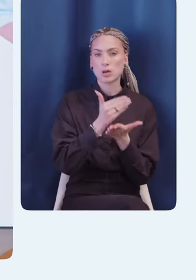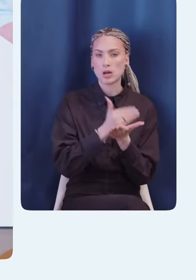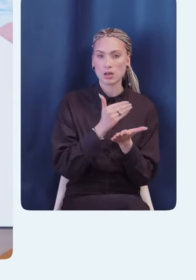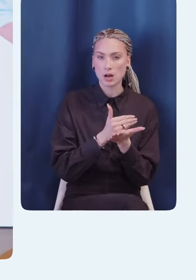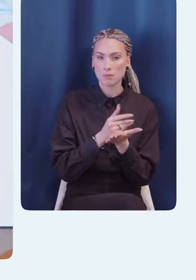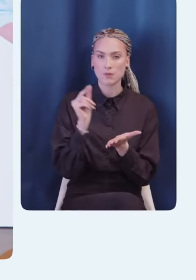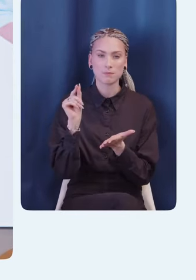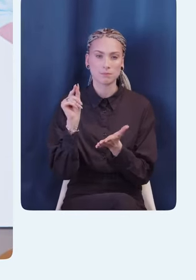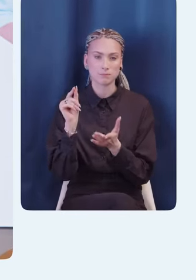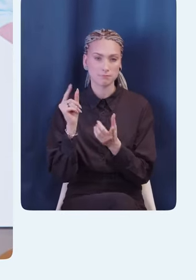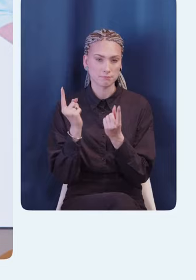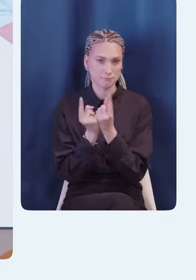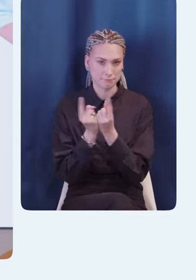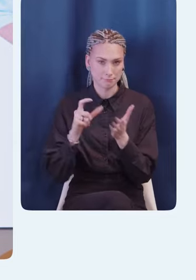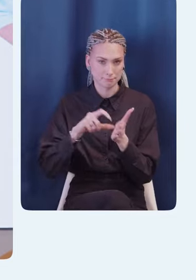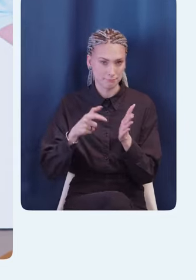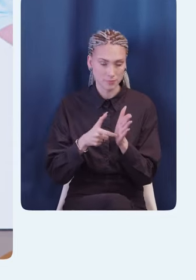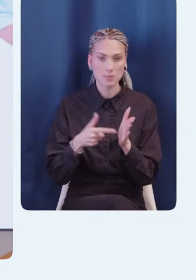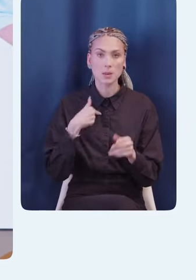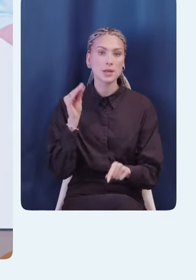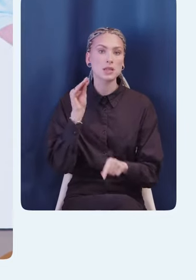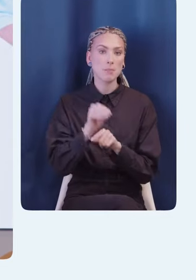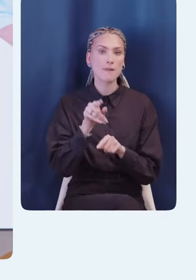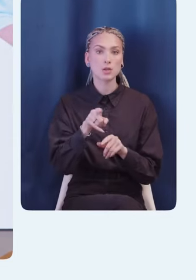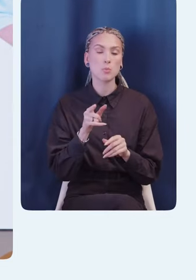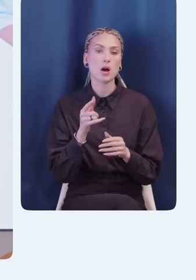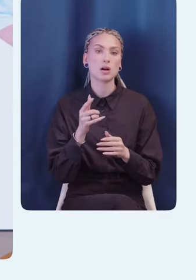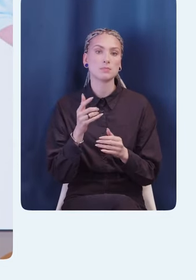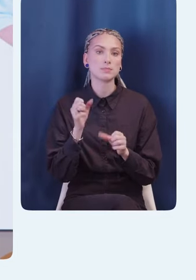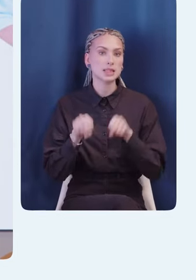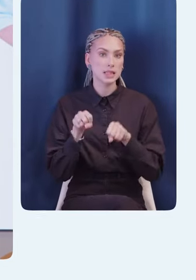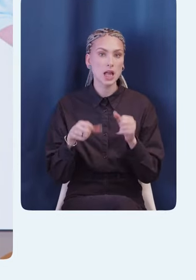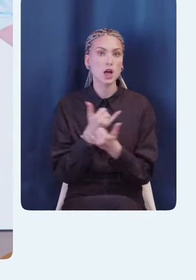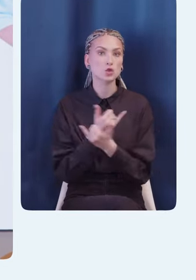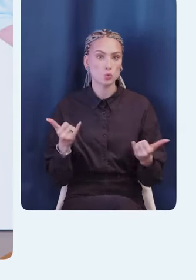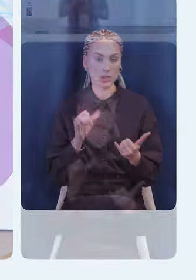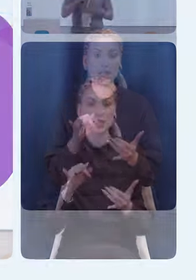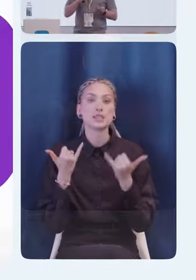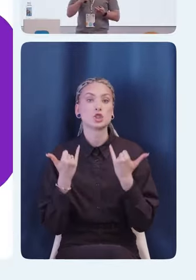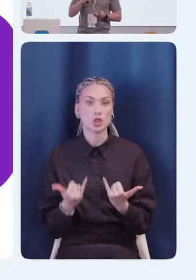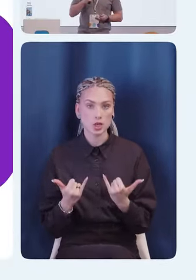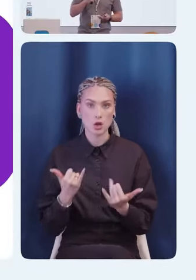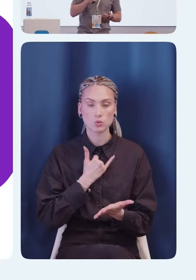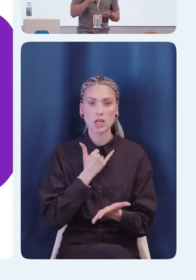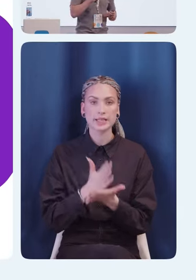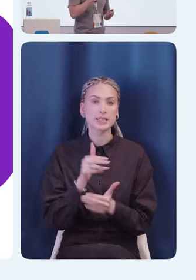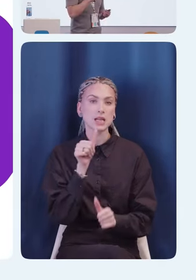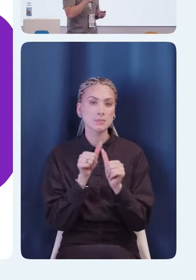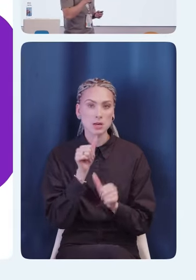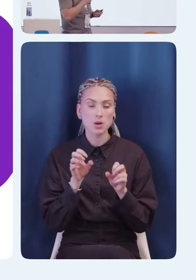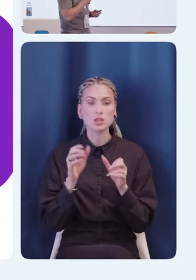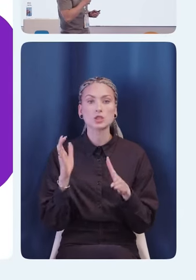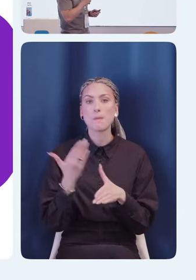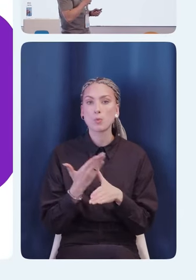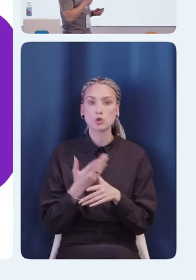мессенджинга. Совсем недавно мы добавили туда доступность, и сейчас, вот прямо сейчас у нас есть эксперимент, с помощью которого